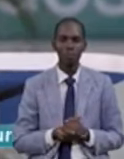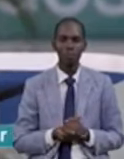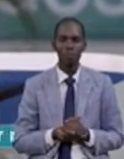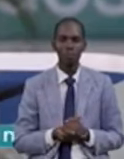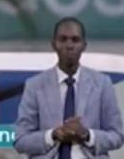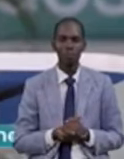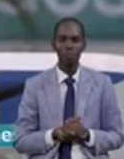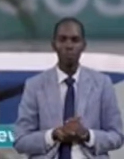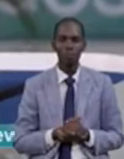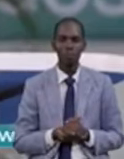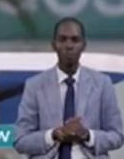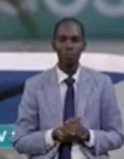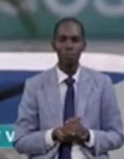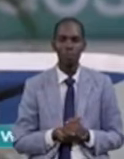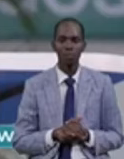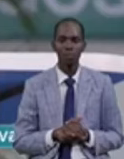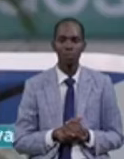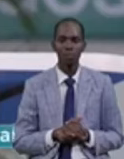debout